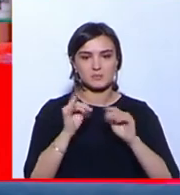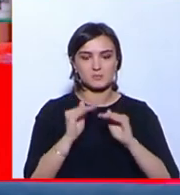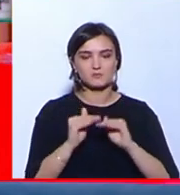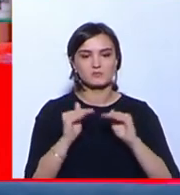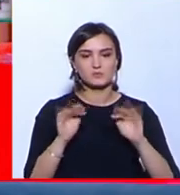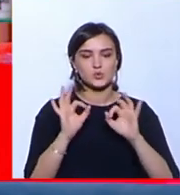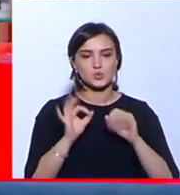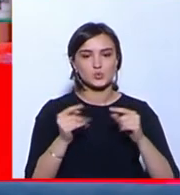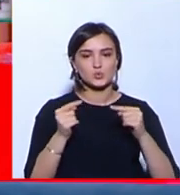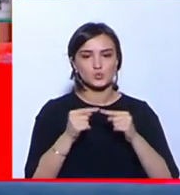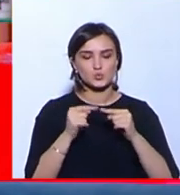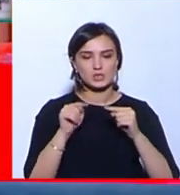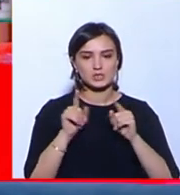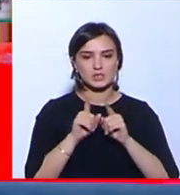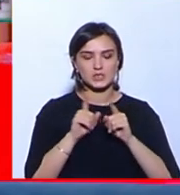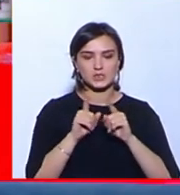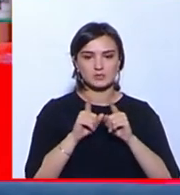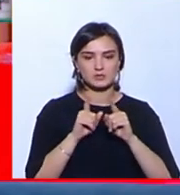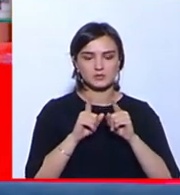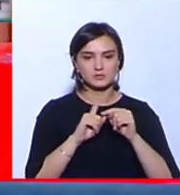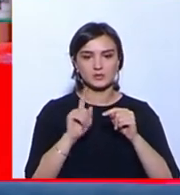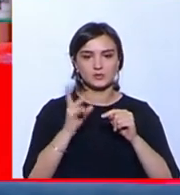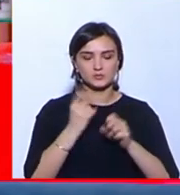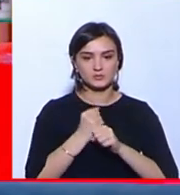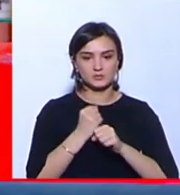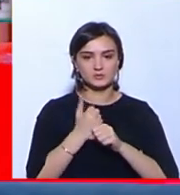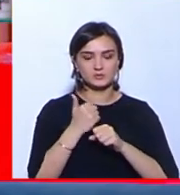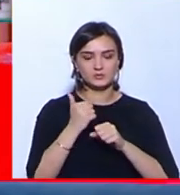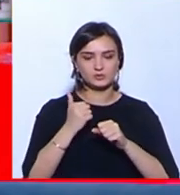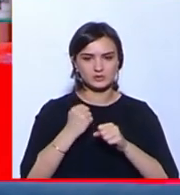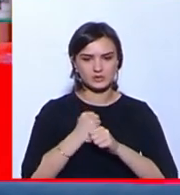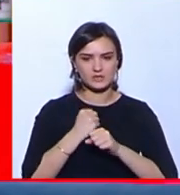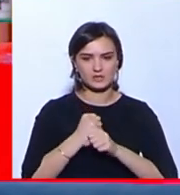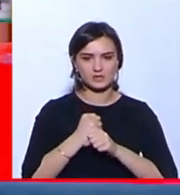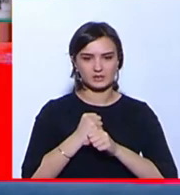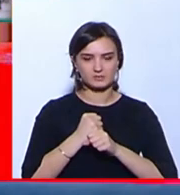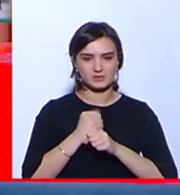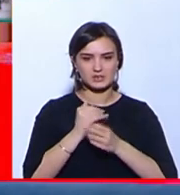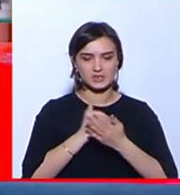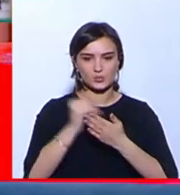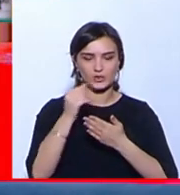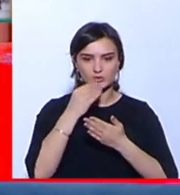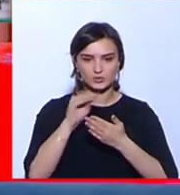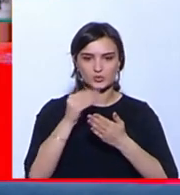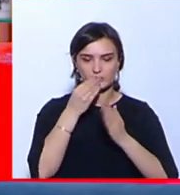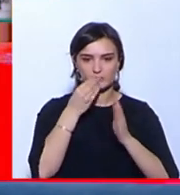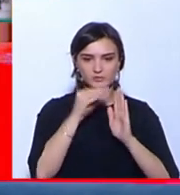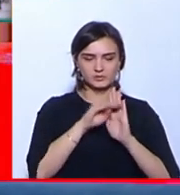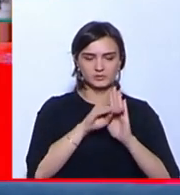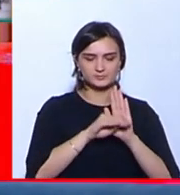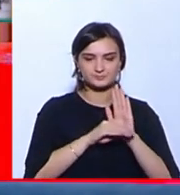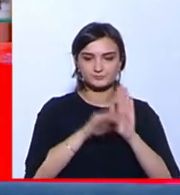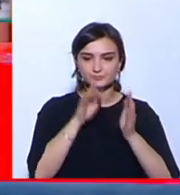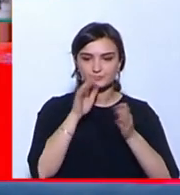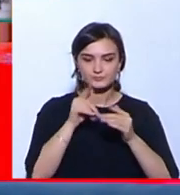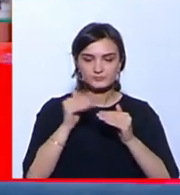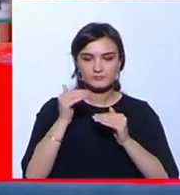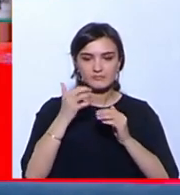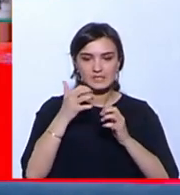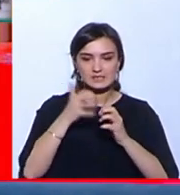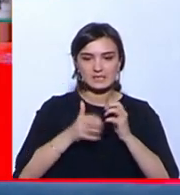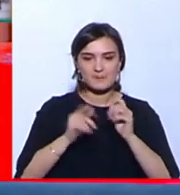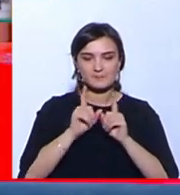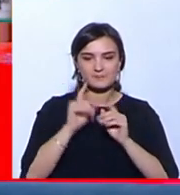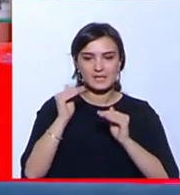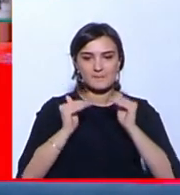ჩვენ ზუსტად ისეთივე მიდგომა უნდა შევიმუშაოთ, როგორცაც შევიმუშავებდით საუკეთესო რაციონალური კვების დროს. დაბალანსებული